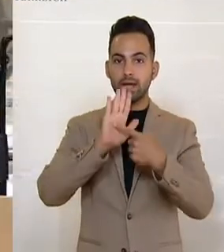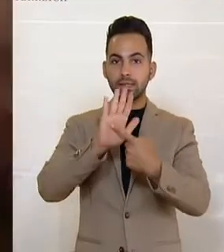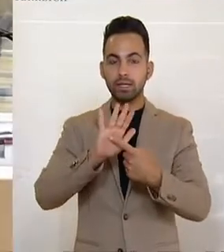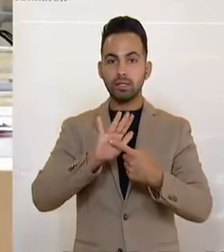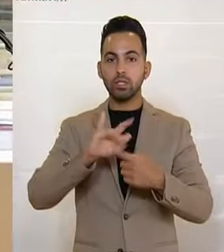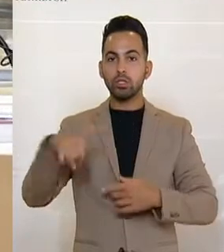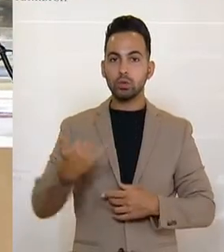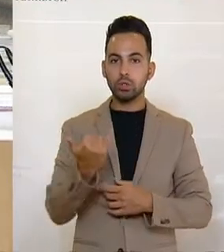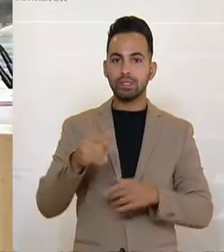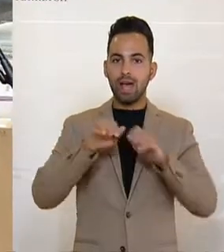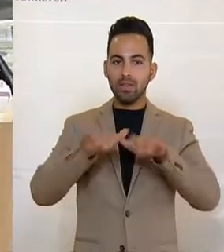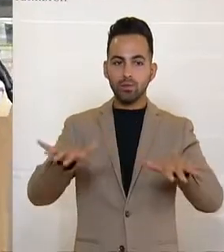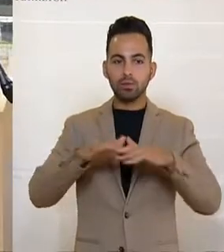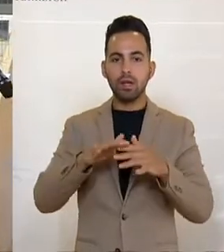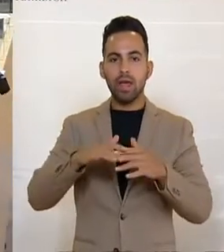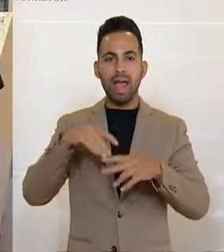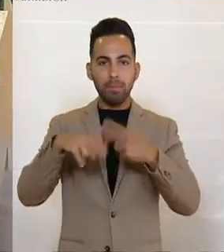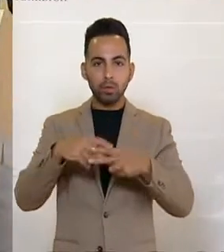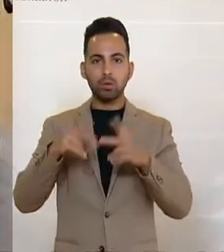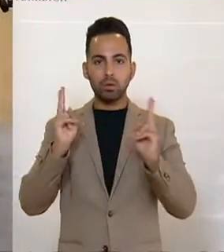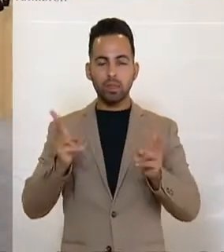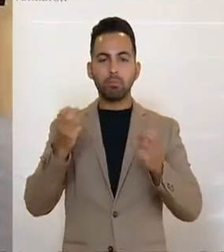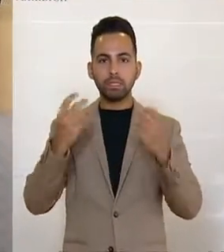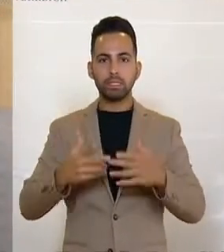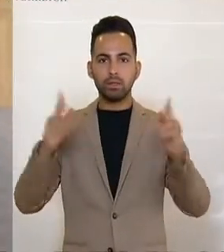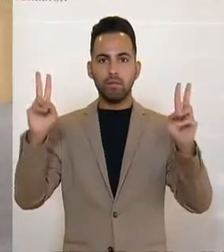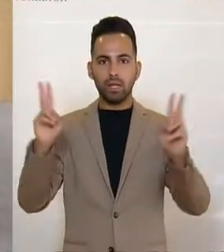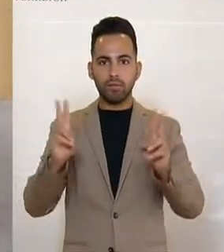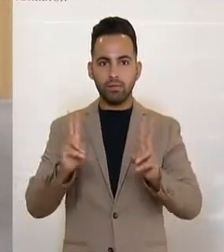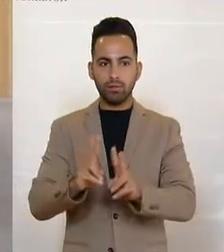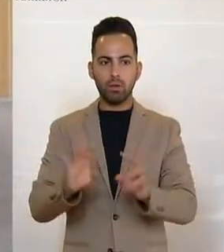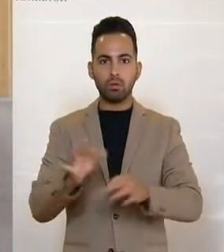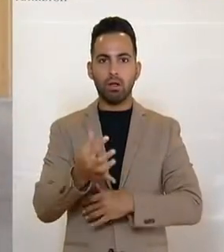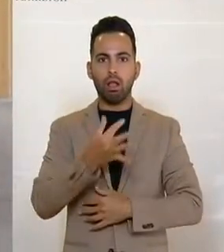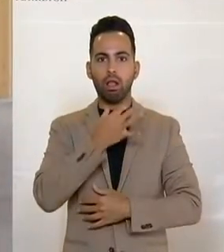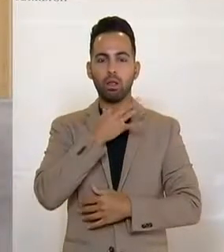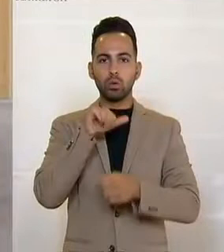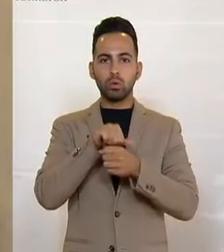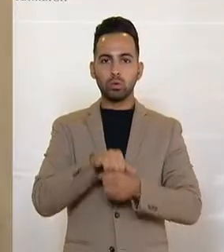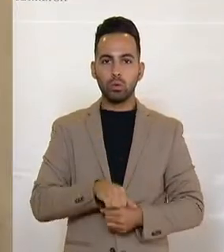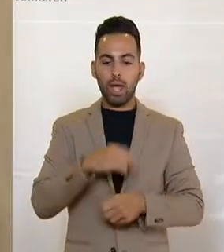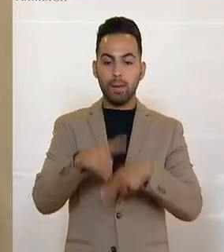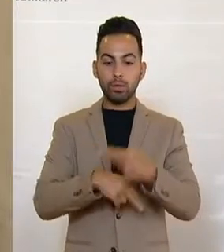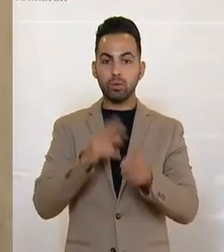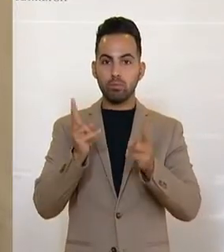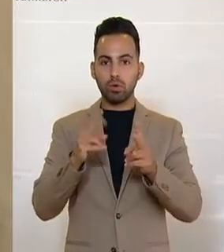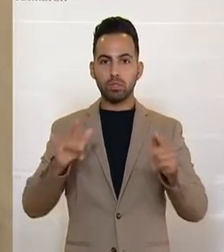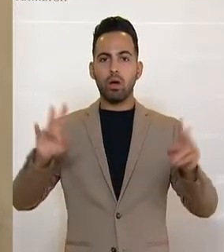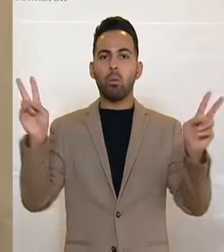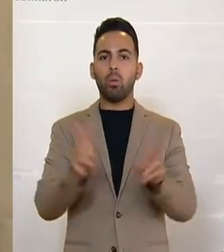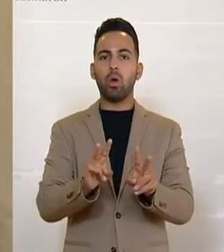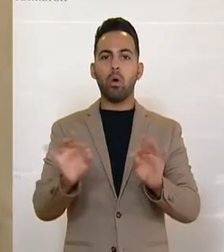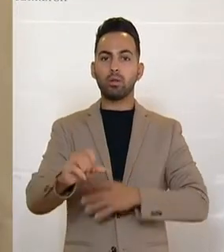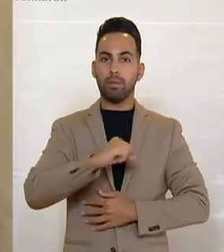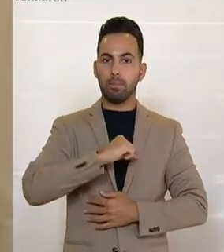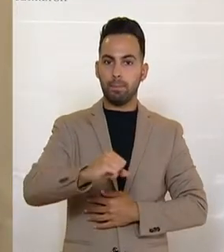unabhängigen, effizienten Ermittlung aushungern kann oder unter Druck setzen. Es können Ermittlungen klein gehalten werden oder massiv beschleunigt, je